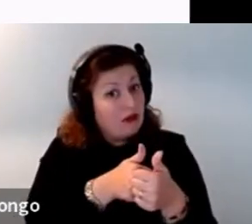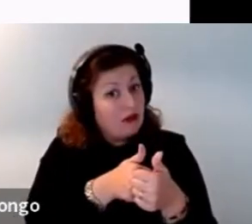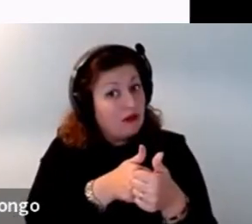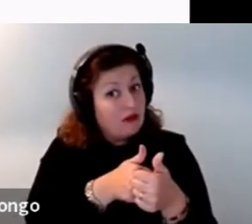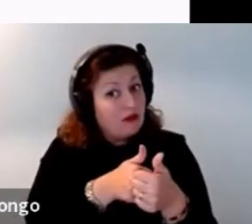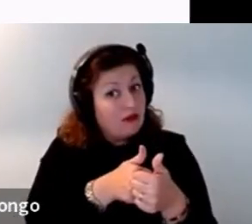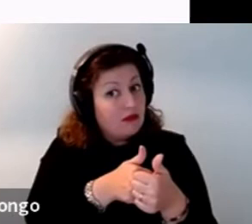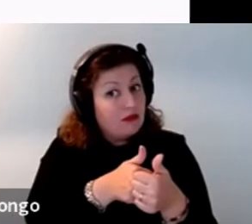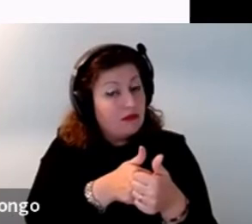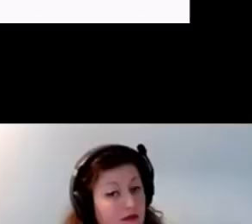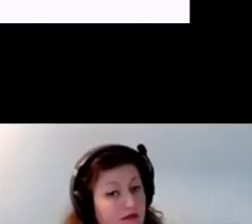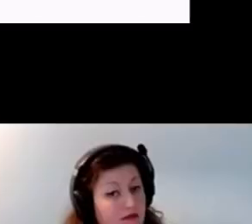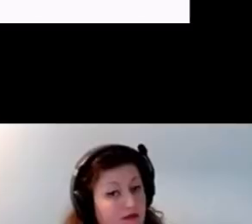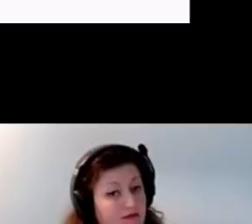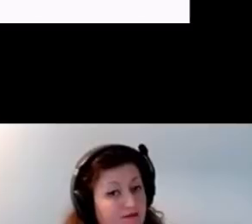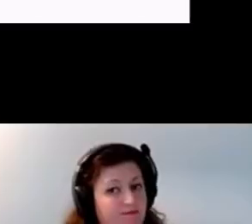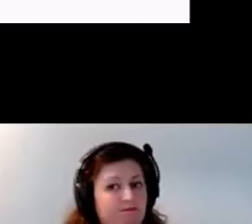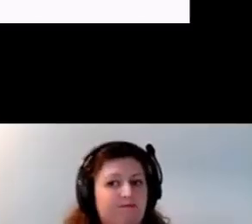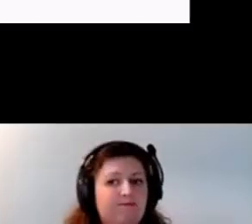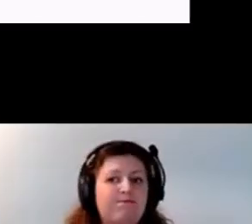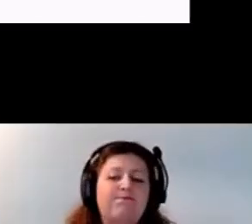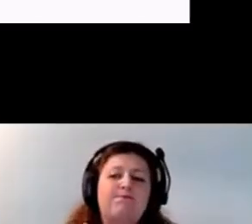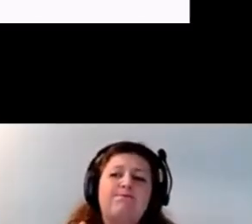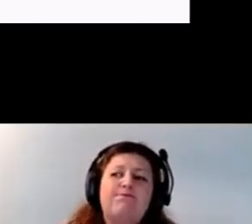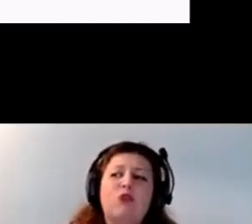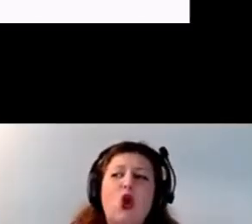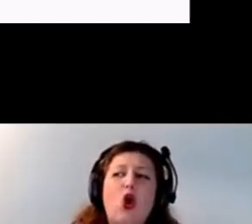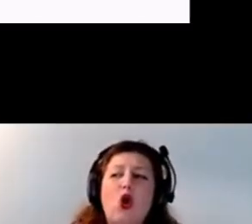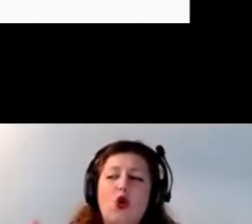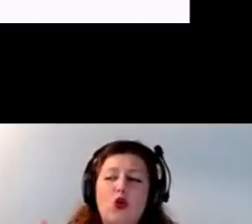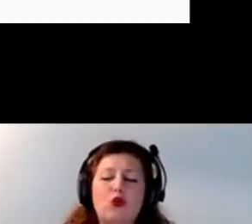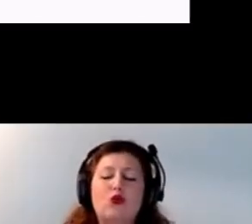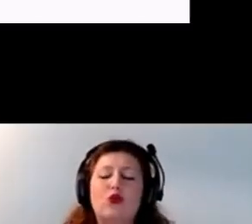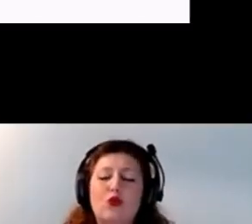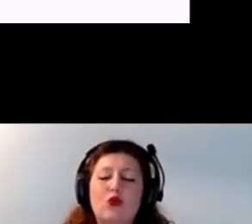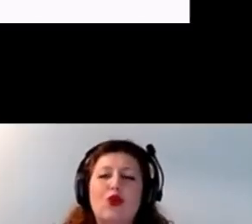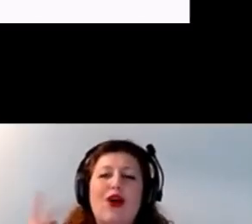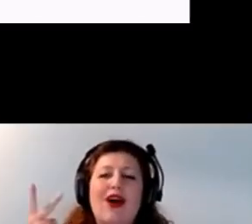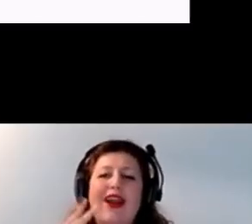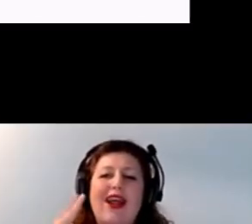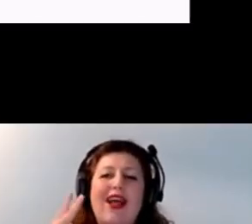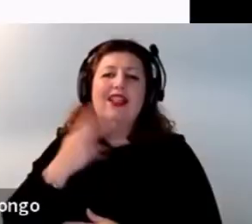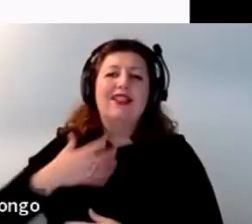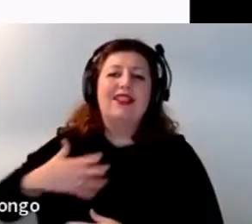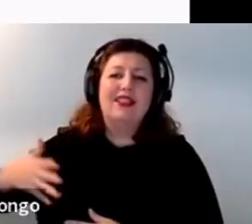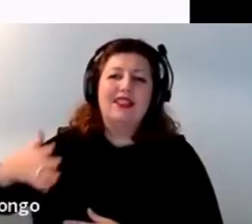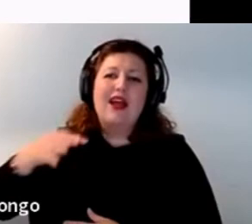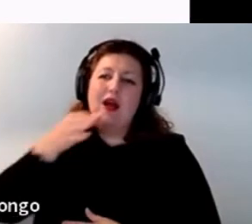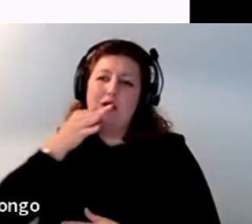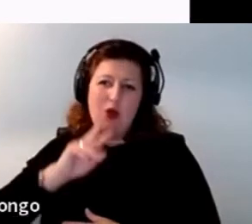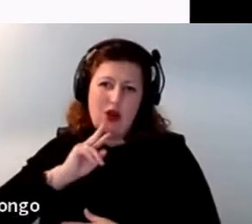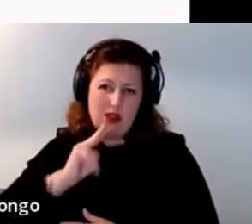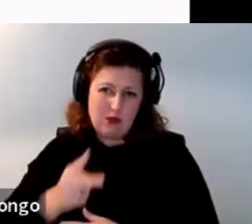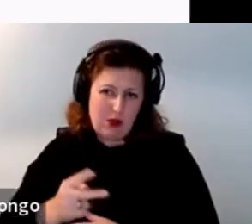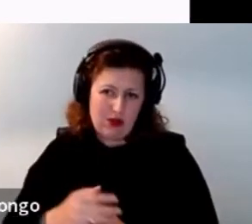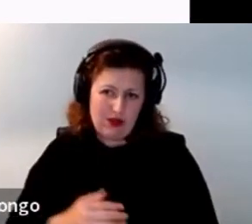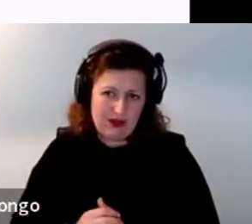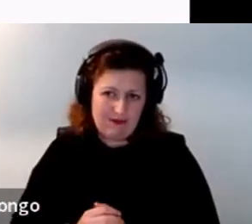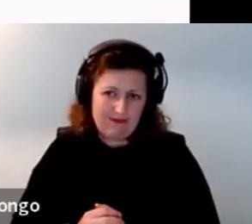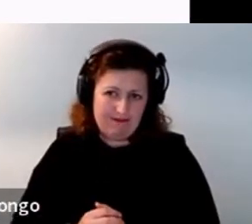Ma ognuno di noi può darsi la risposta per quello che vede nella sua realtà, quindi insomma,